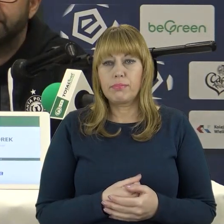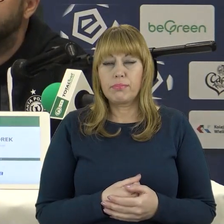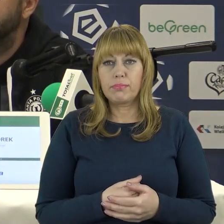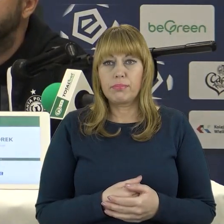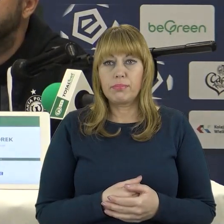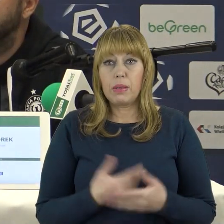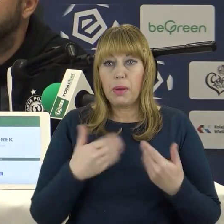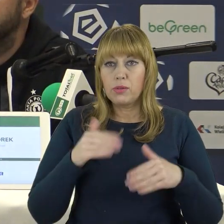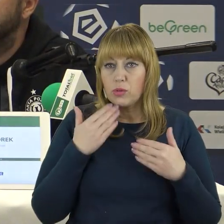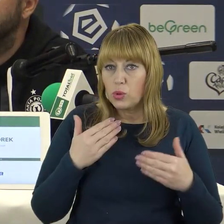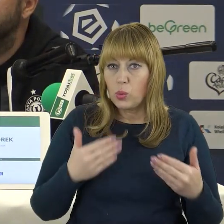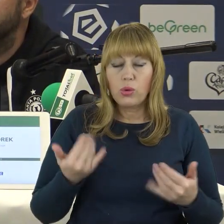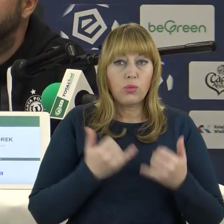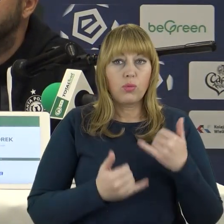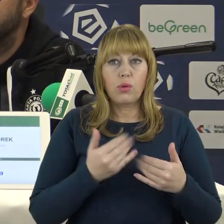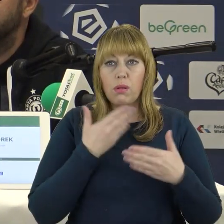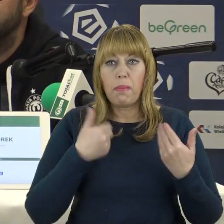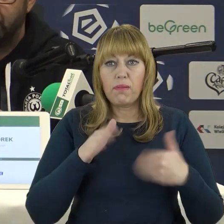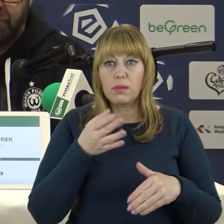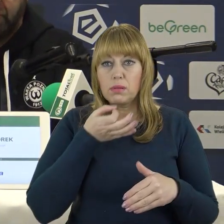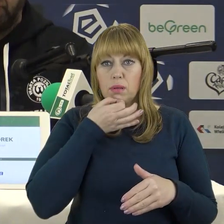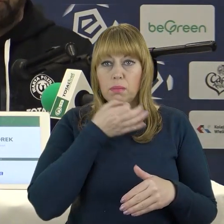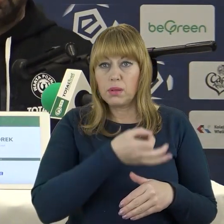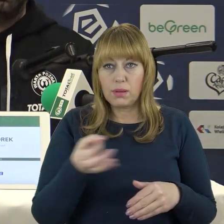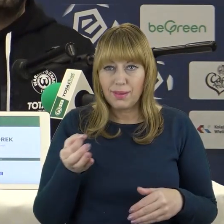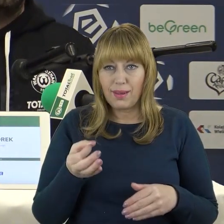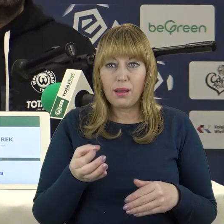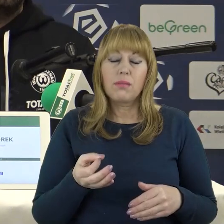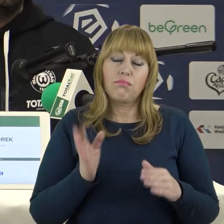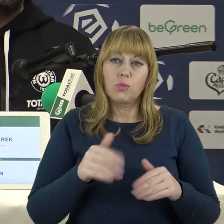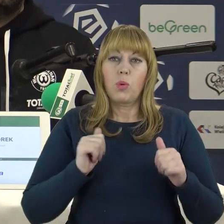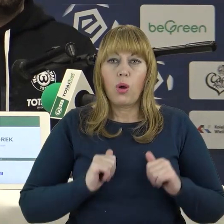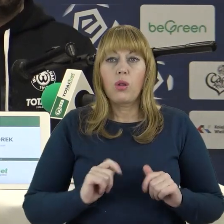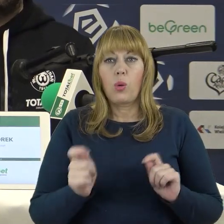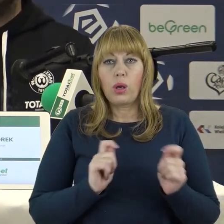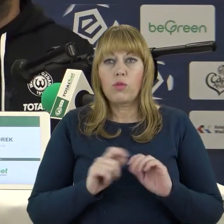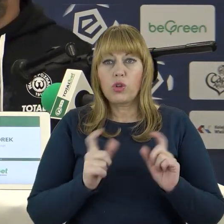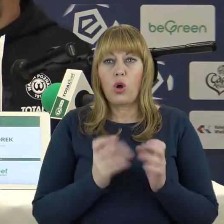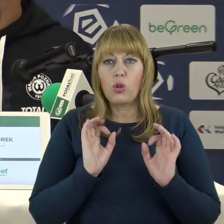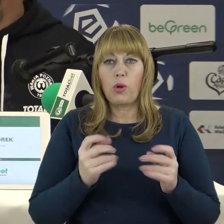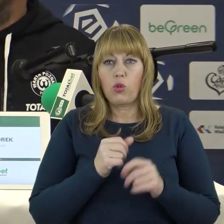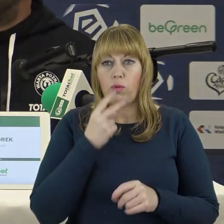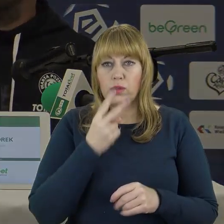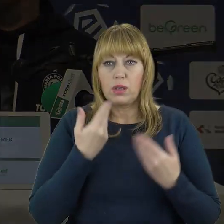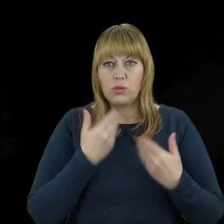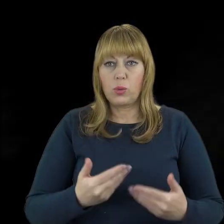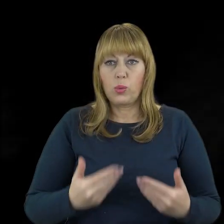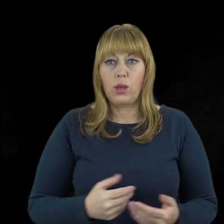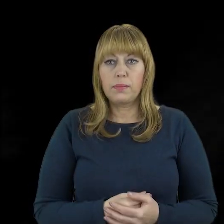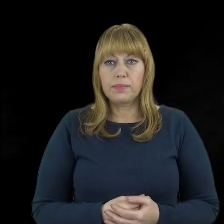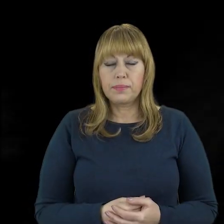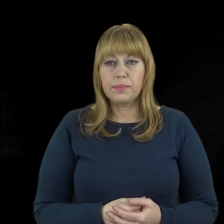Dziękuję trenerze, dziękuję. Jeśli nie ma więcej pytań, mimo wszystko danego weekendu. Wszystkiego dobrego, widzenia. Dziękuję bardzo. Dziękuję.